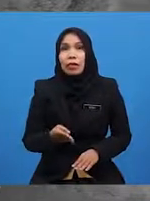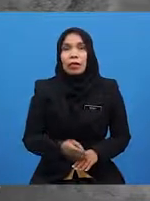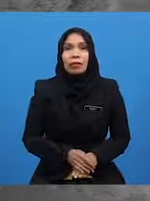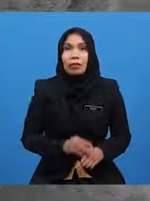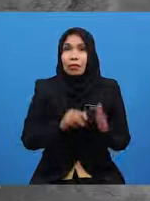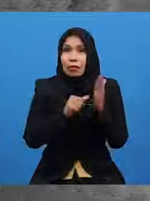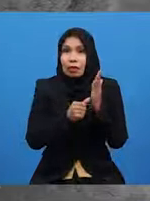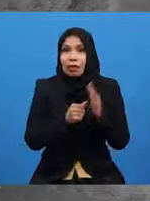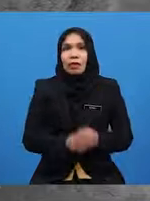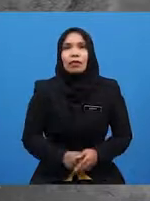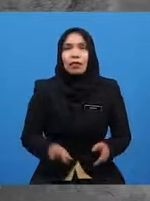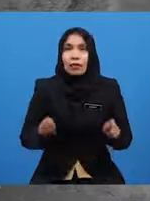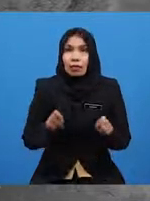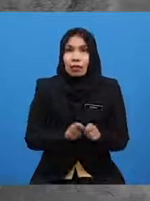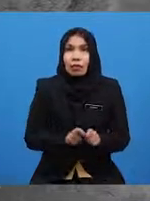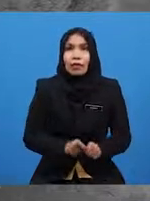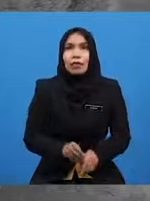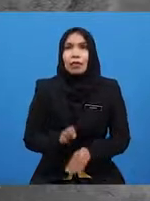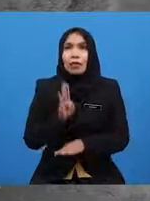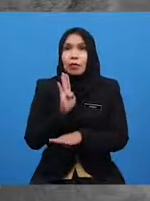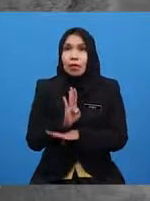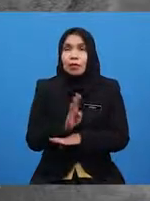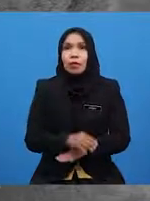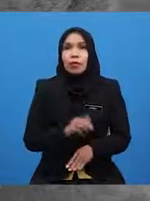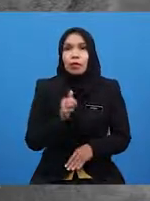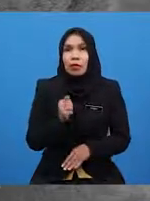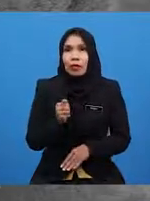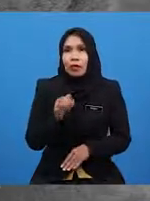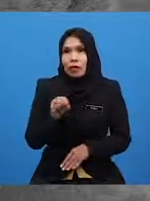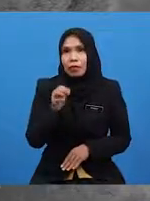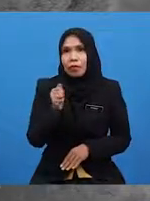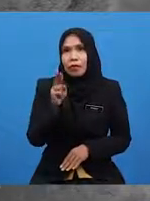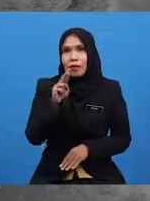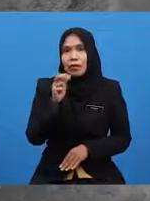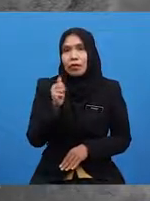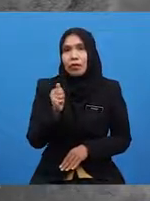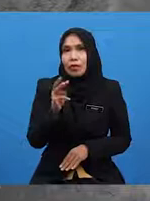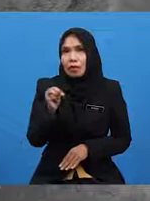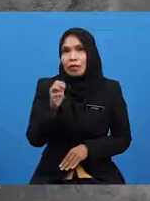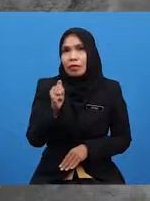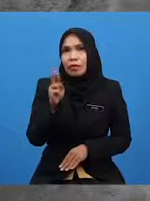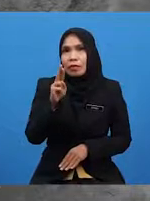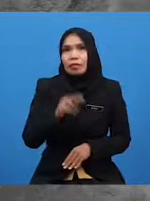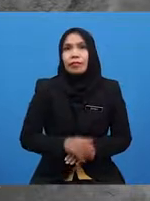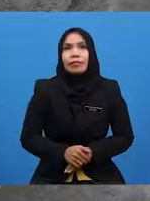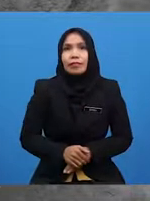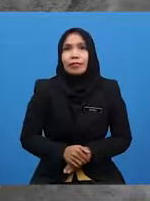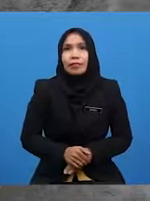sebagainya kepada bahan plastik, nilon, fabrik dan bahan buangan lain.